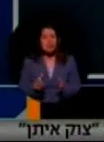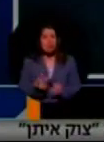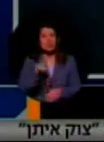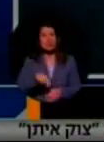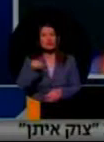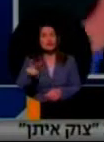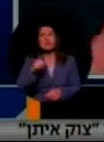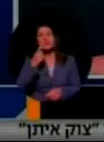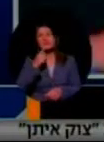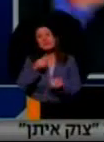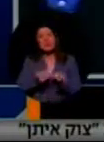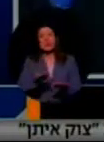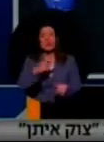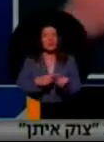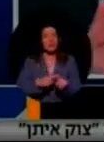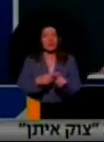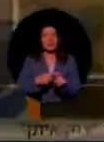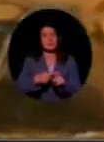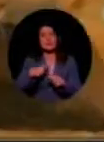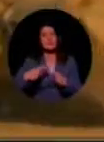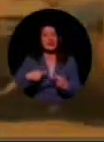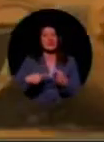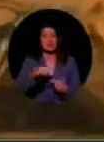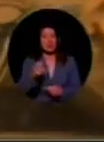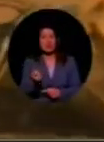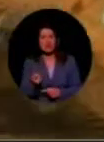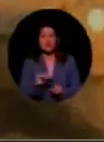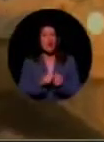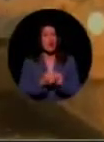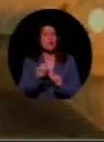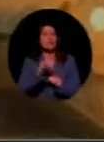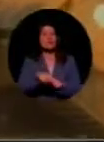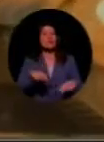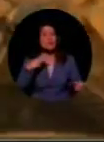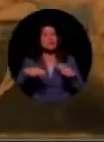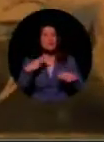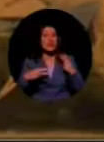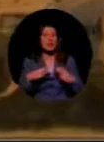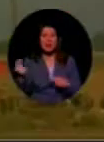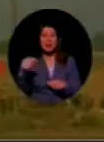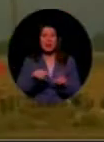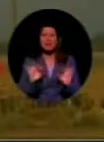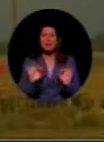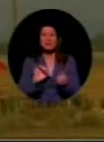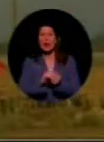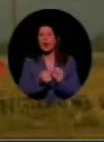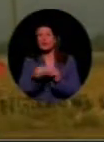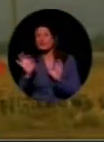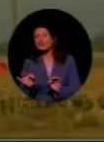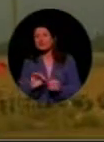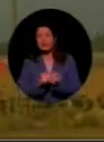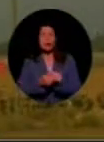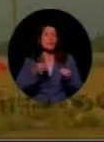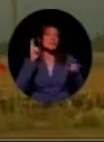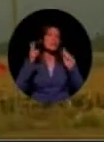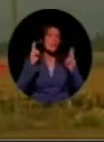מיליון וחצי שקל מחזור, שבין אם אתה, יש לך מסעדה ובעצם אף אחד לא בא, או יש לך איזשהו קיוסק, או יש לך איזושהי מספרה, או יש